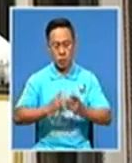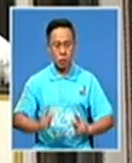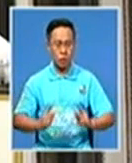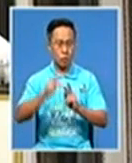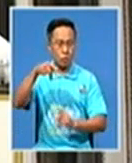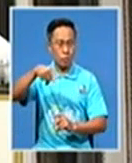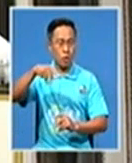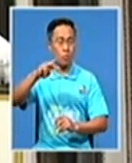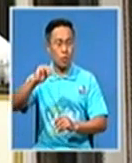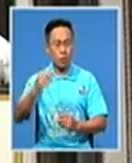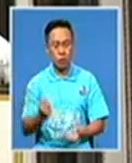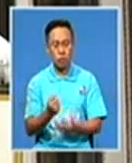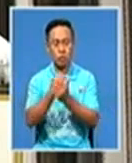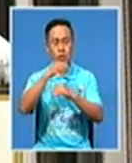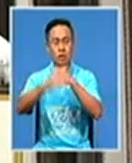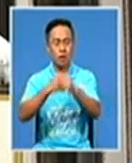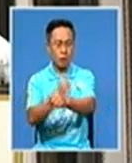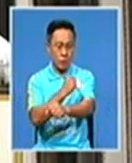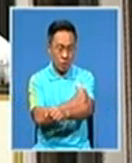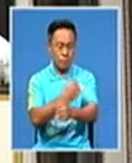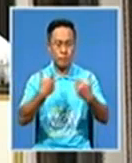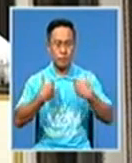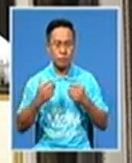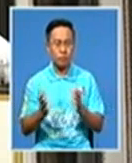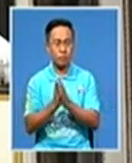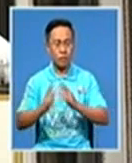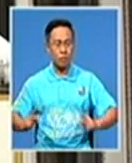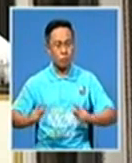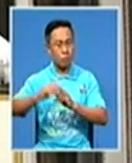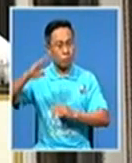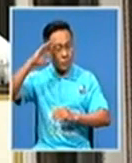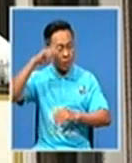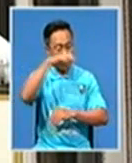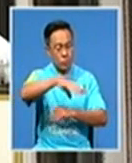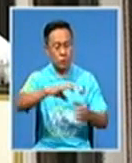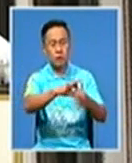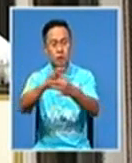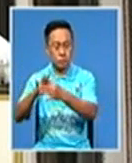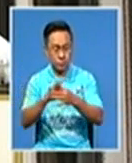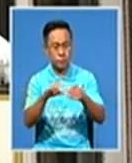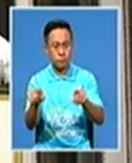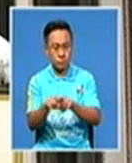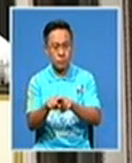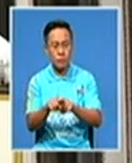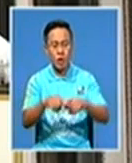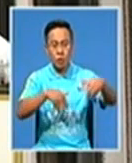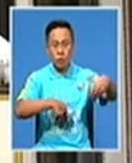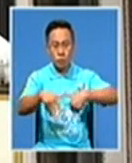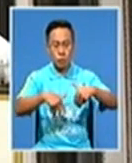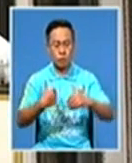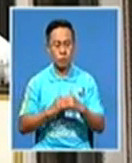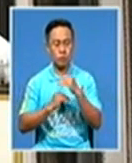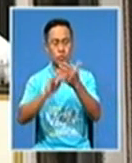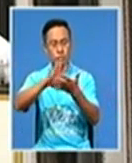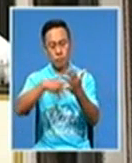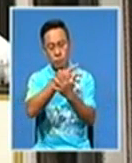มและความมั่นคงของมนุษย์กระทรวงแรงงานรวมทั้งกระทรวงกลาโหมและหน่วยงานอื่นที่เกี่ยวข้องนะครับทั้งนี้ชุมชนจะมีการกำหนดก